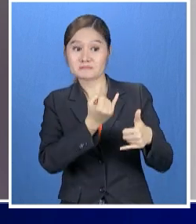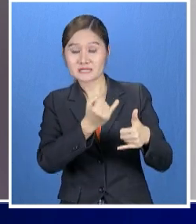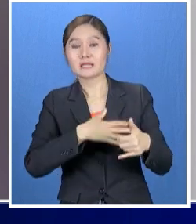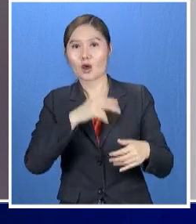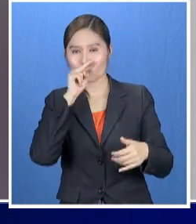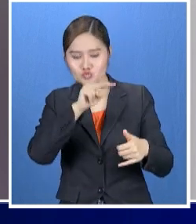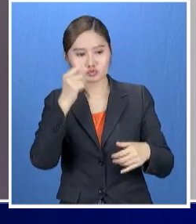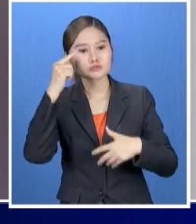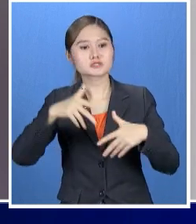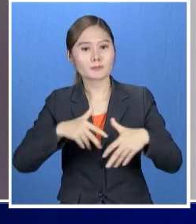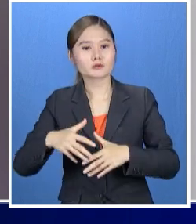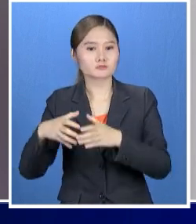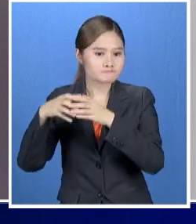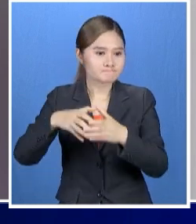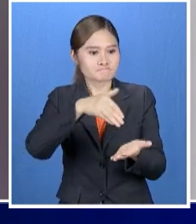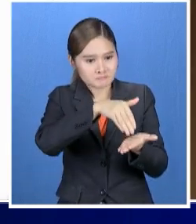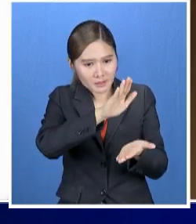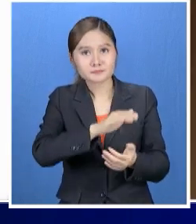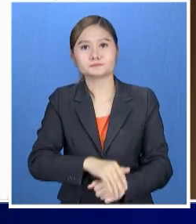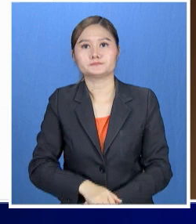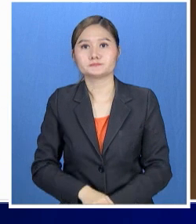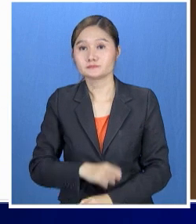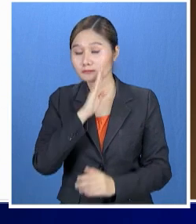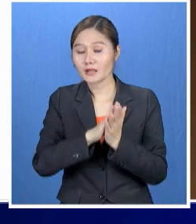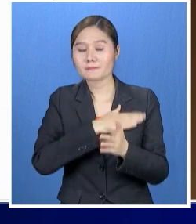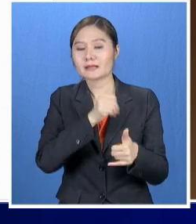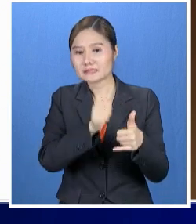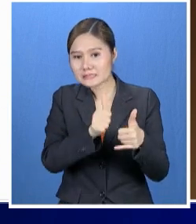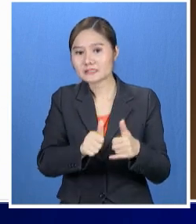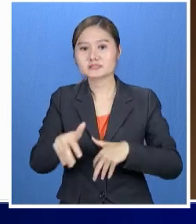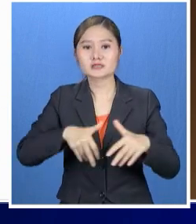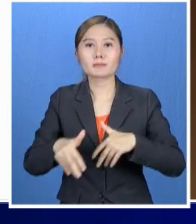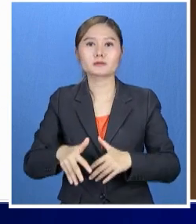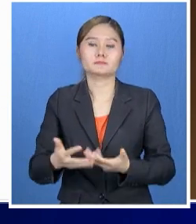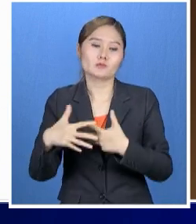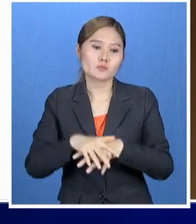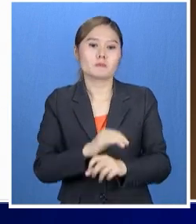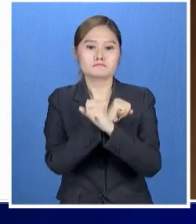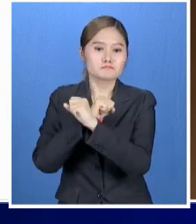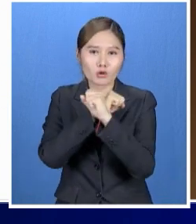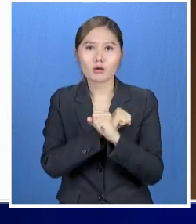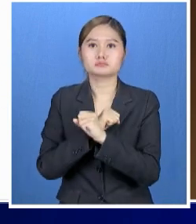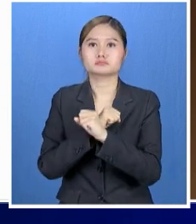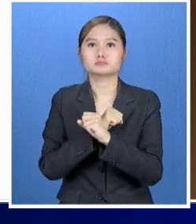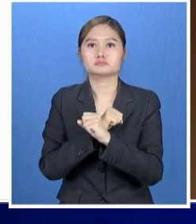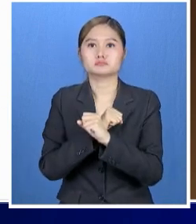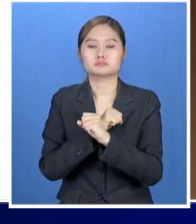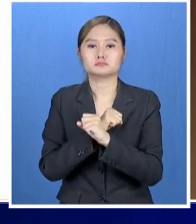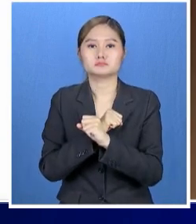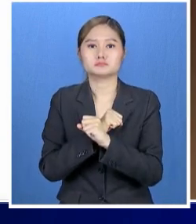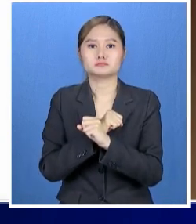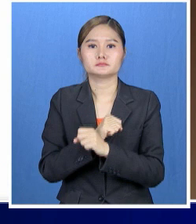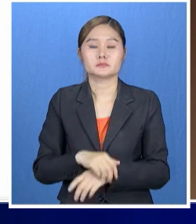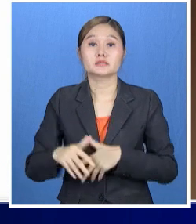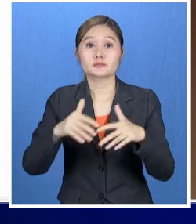ว่าชาวบ้านเนี่ยรวมตัวกันออกมาไล่พระเลย ค่ะ ถ้าพระดีเนี่ยชาวบ้านจะออกมารวมตัวกันปกป้องพระที่วัดนั้นนะฮะ